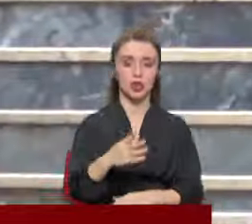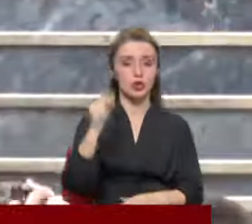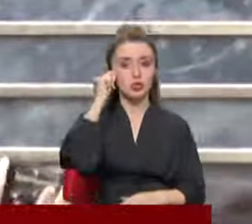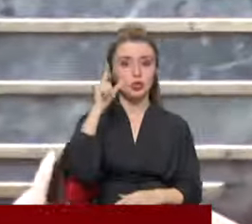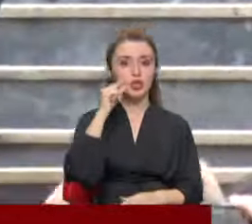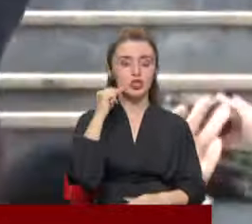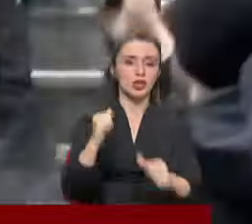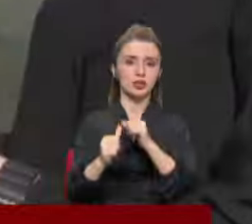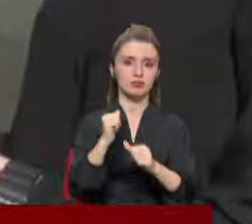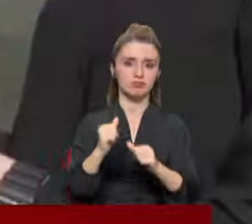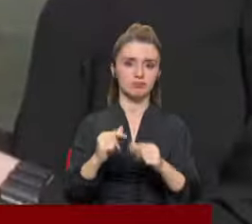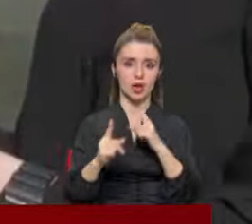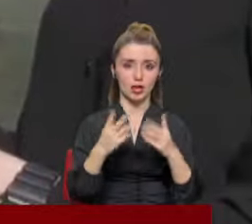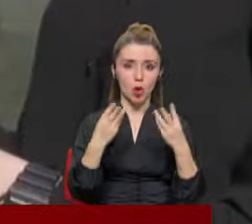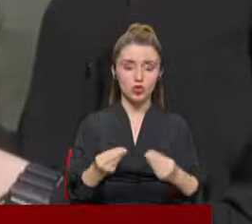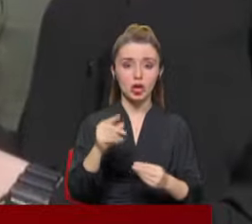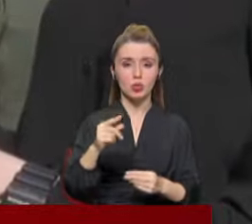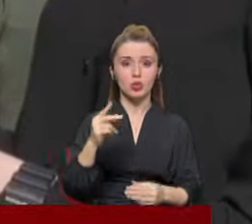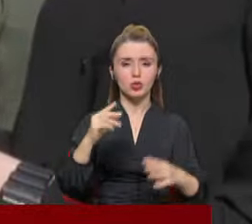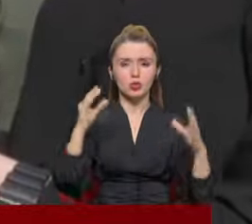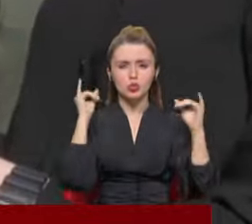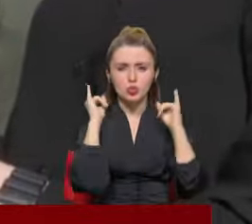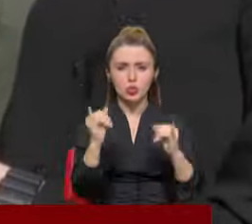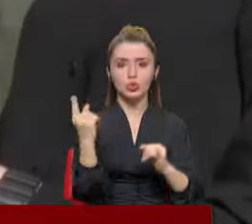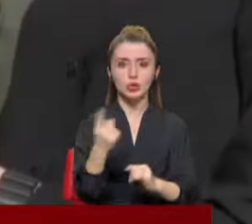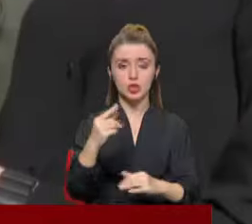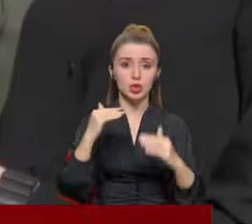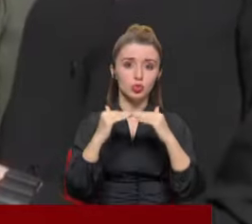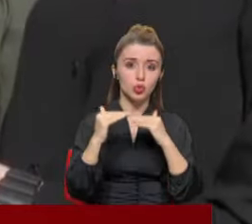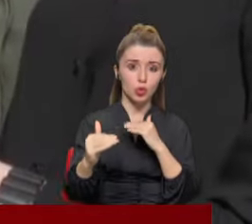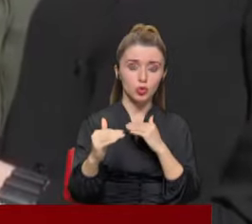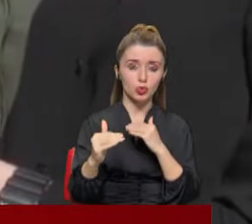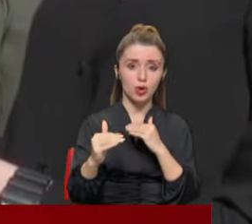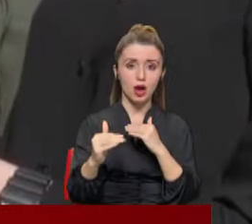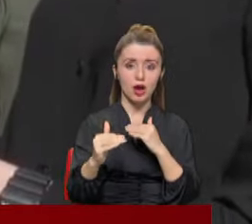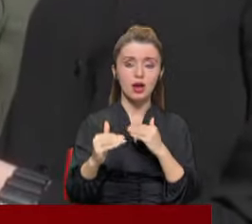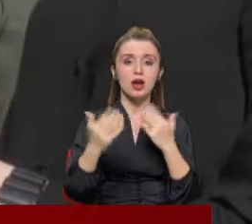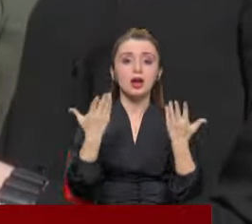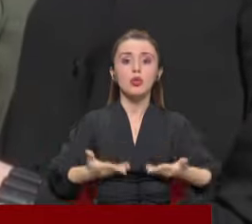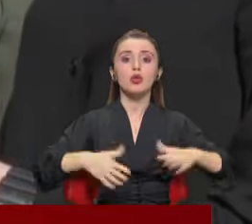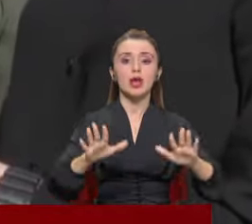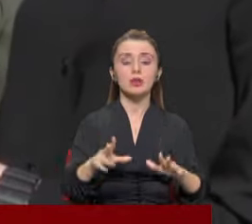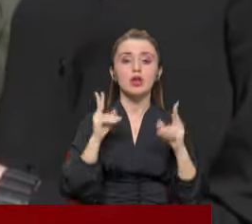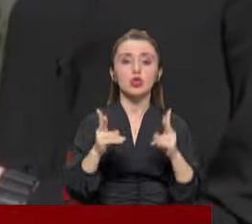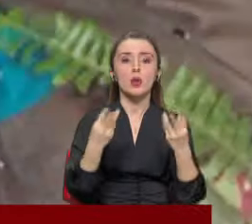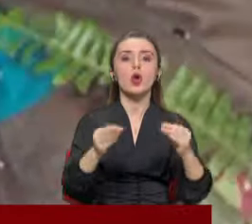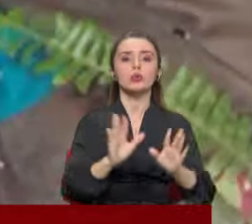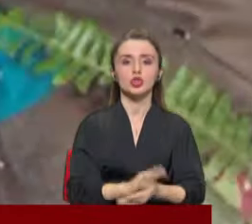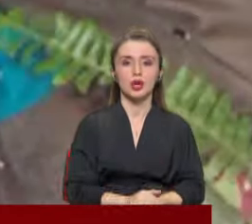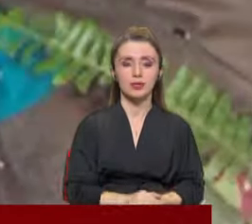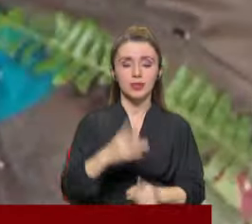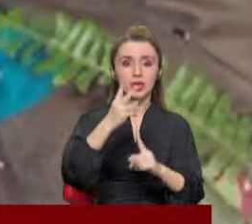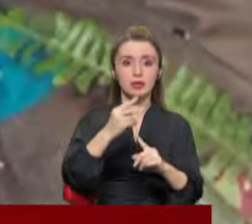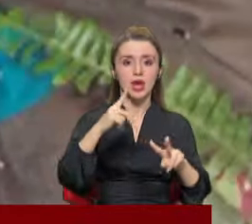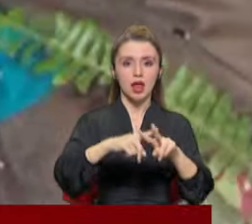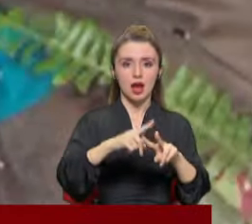Sanıklar yeniden yargılanacak. Böyle bir karanlığı bu topluma dayatamayacaksınız, bunu normalleştirmeyeceğiz. İsmail